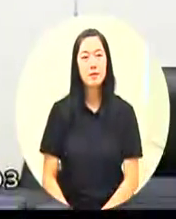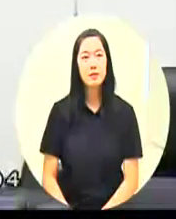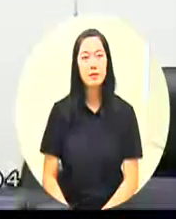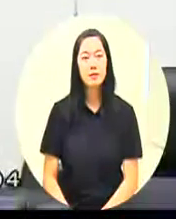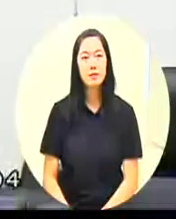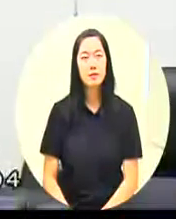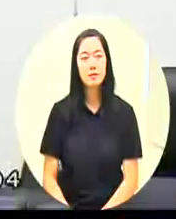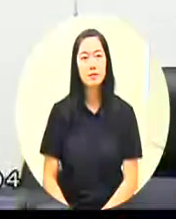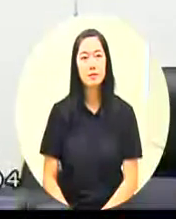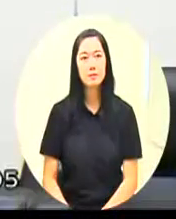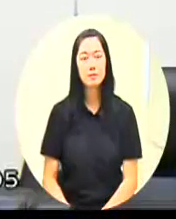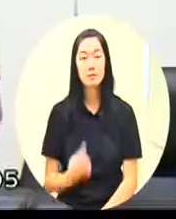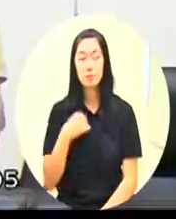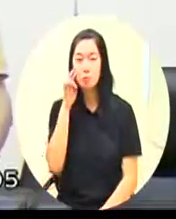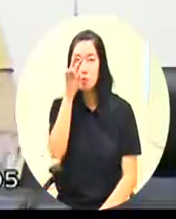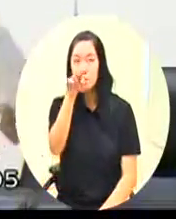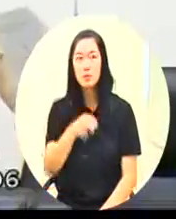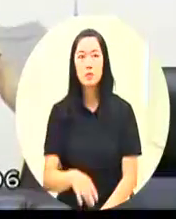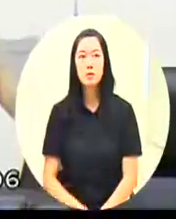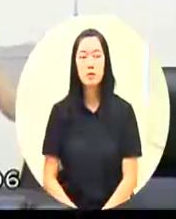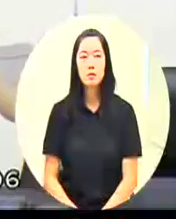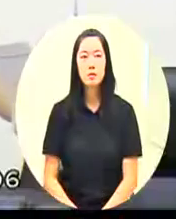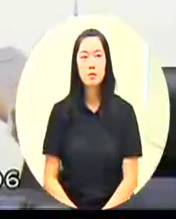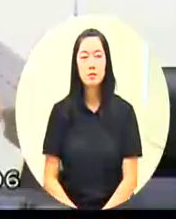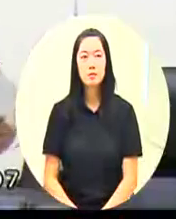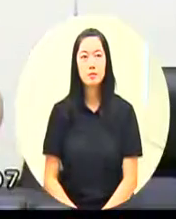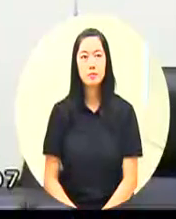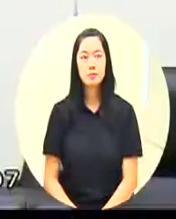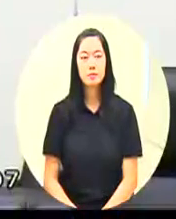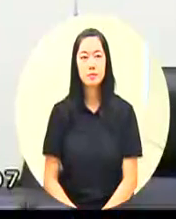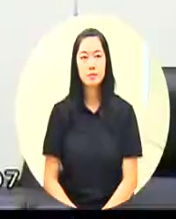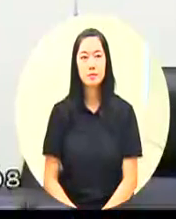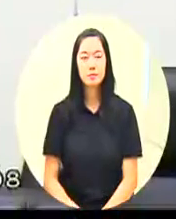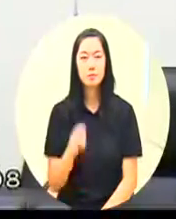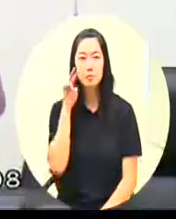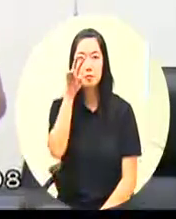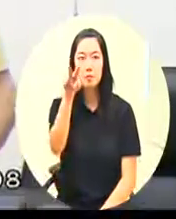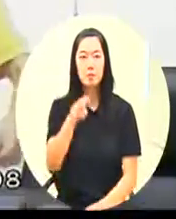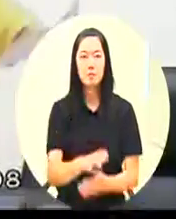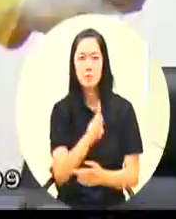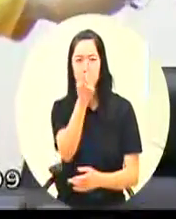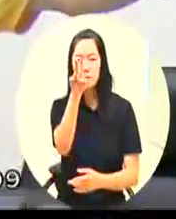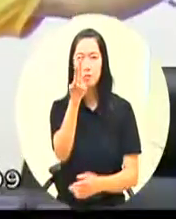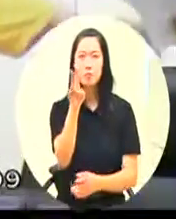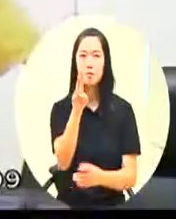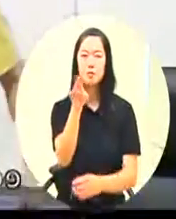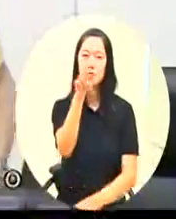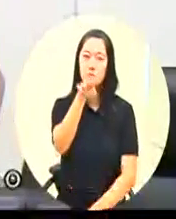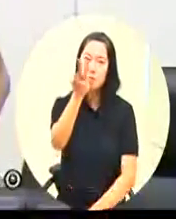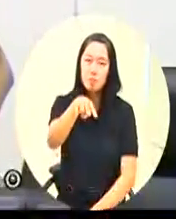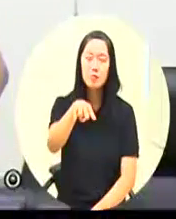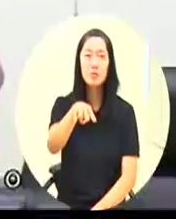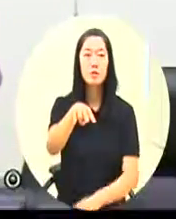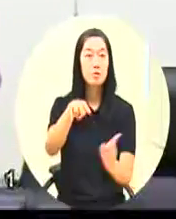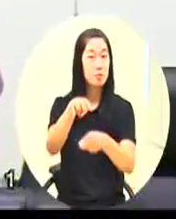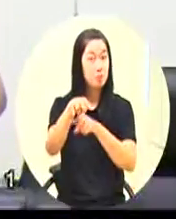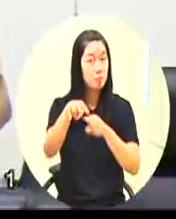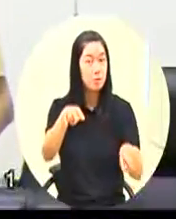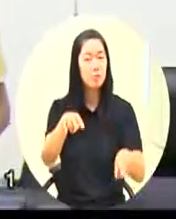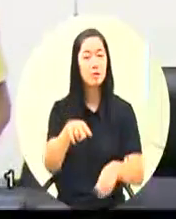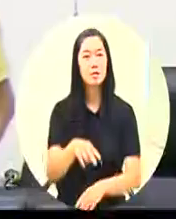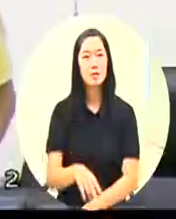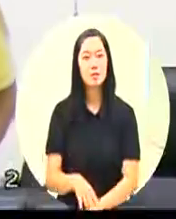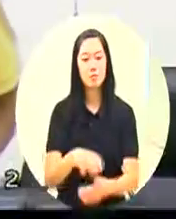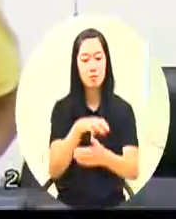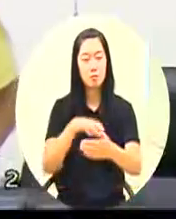喜欢去。去看哈、有啦，差不多是两三千人，就不像那个上万的，我其